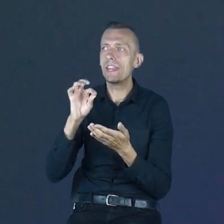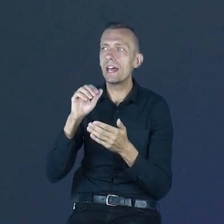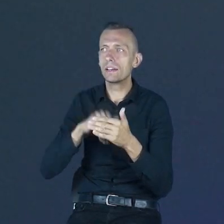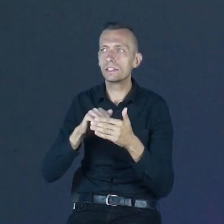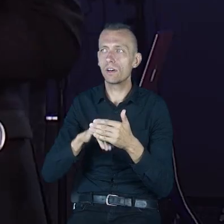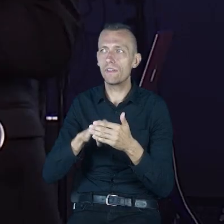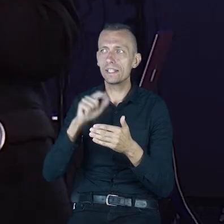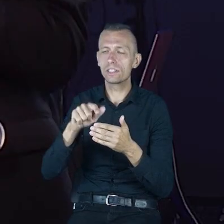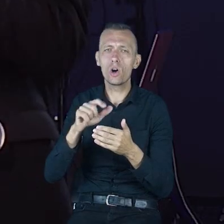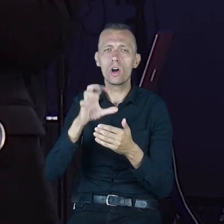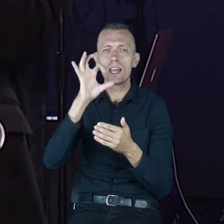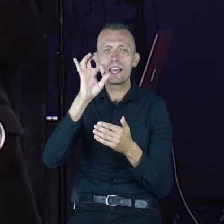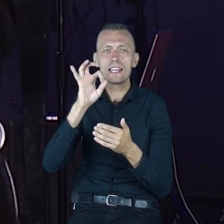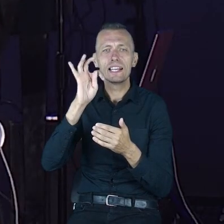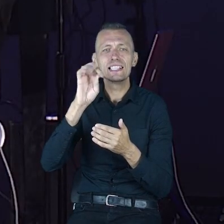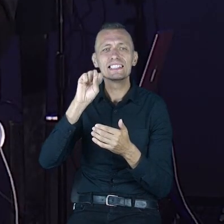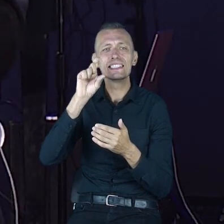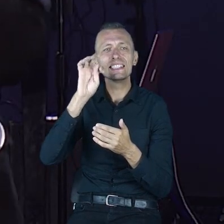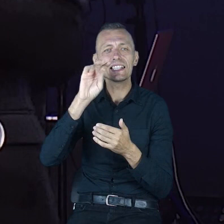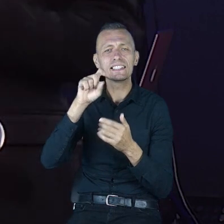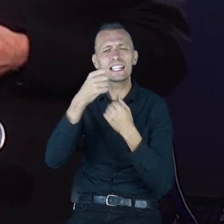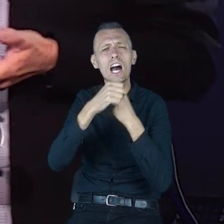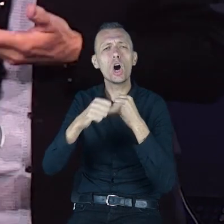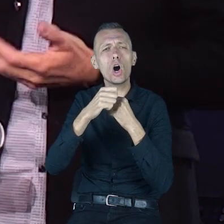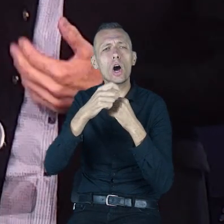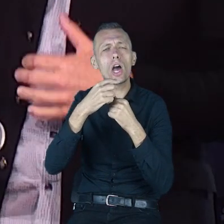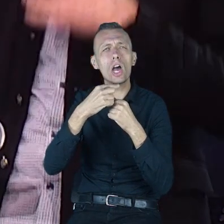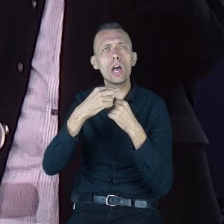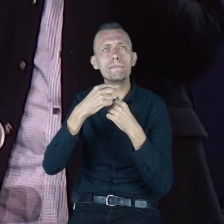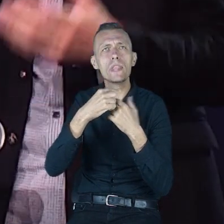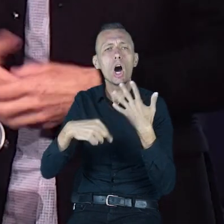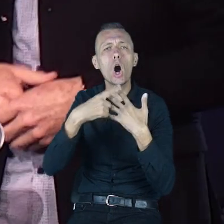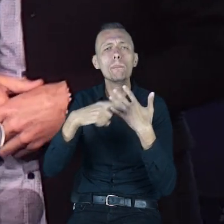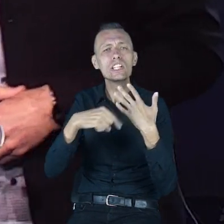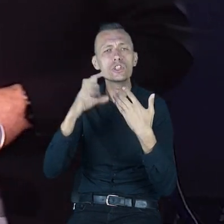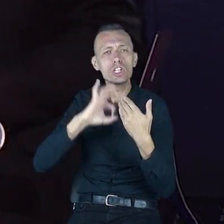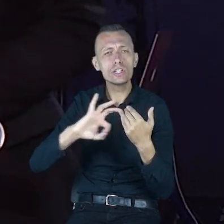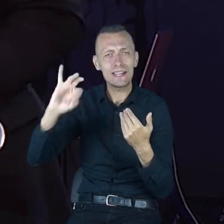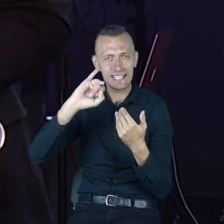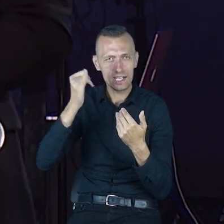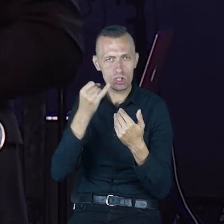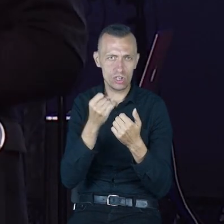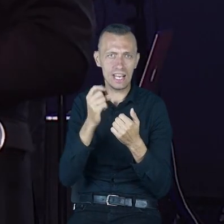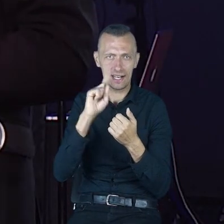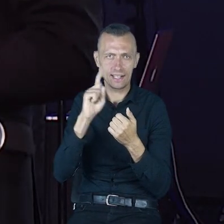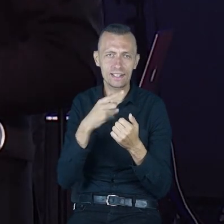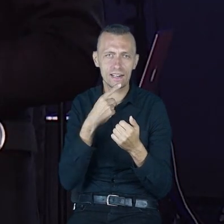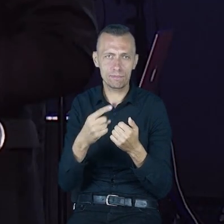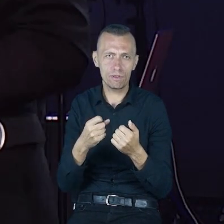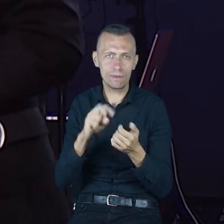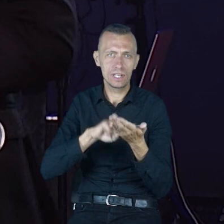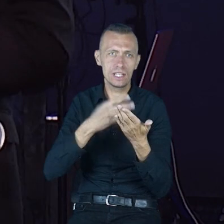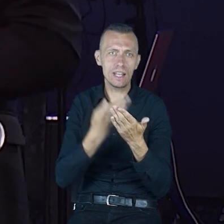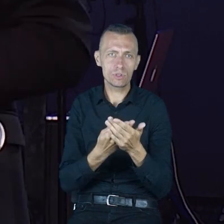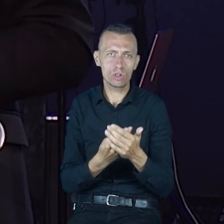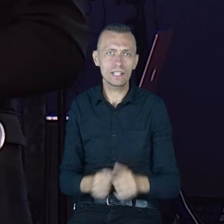że niektórzy z nas może się w tej statystyce w pełni nie mieszczą, albo inni jeszcze bardziej przerastają ją, ale dla przykładu, 5,5